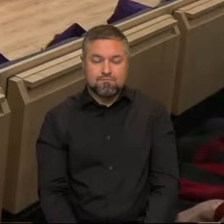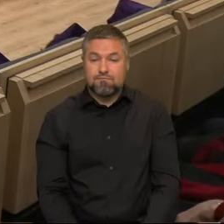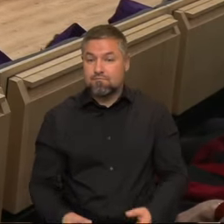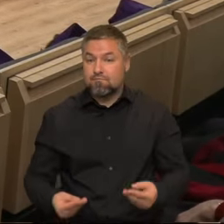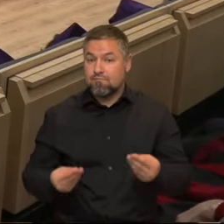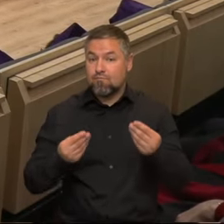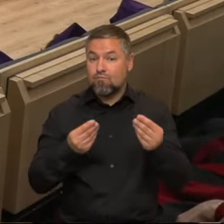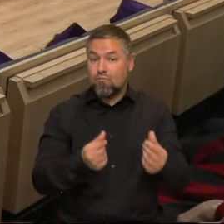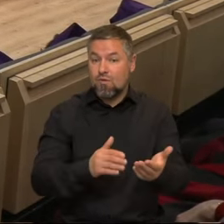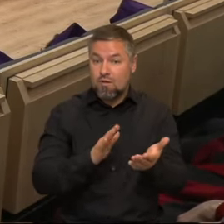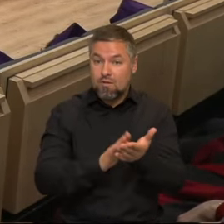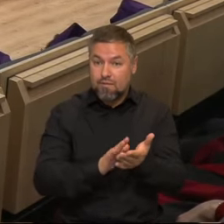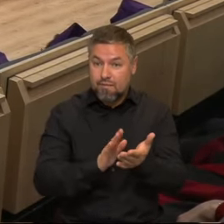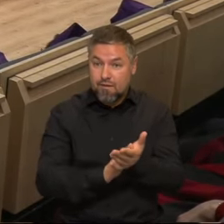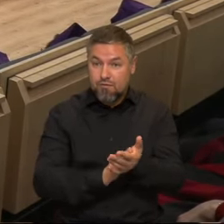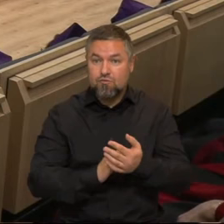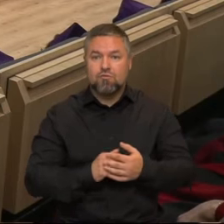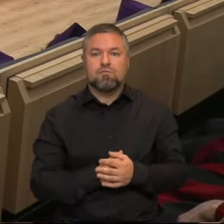Sponsorem nagród i